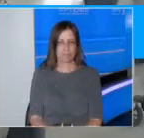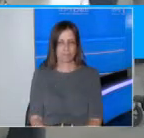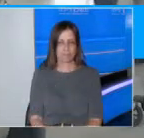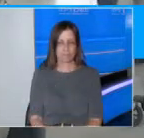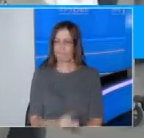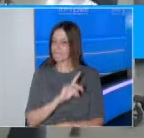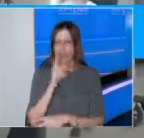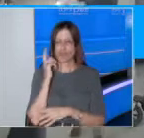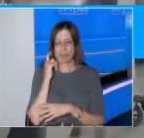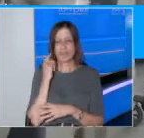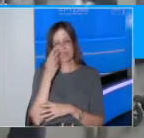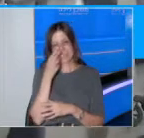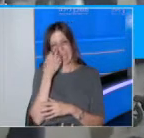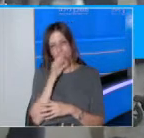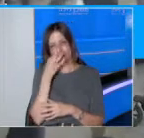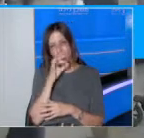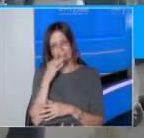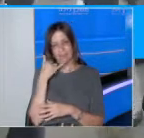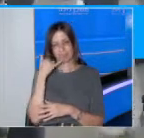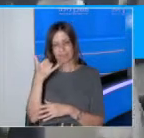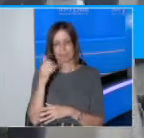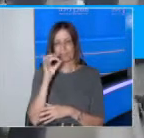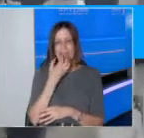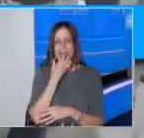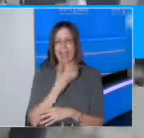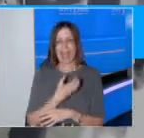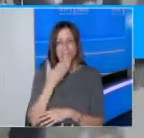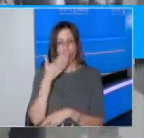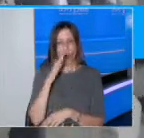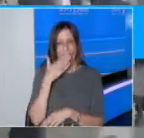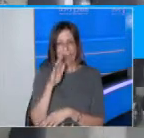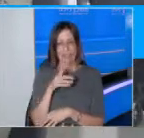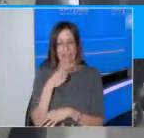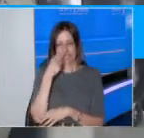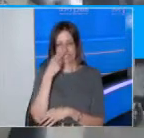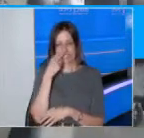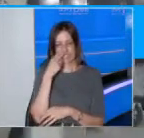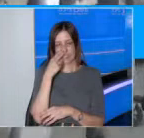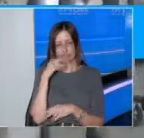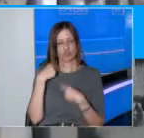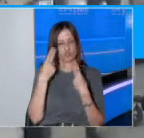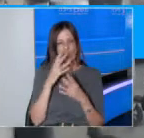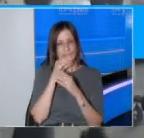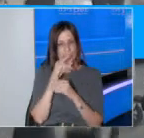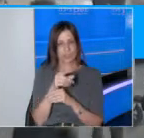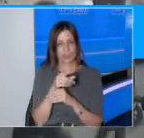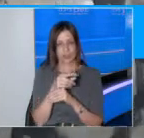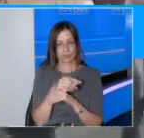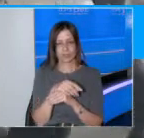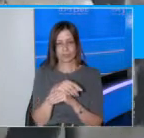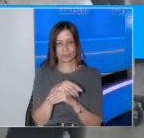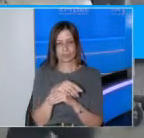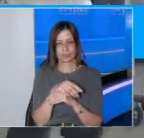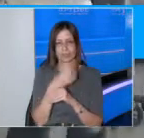אנחנו לא שומעים, ננסה לשפר את הקו של רב הכותל, ננסה לנסות שוב לדבר איתו. הרב רבינוביץ', אתה שומע אותנו?